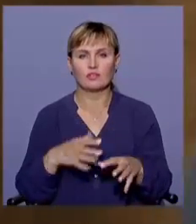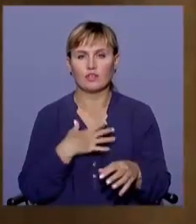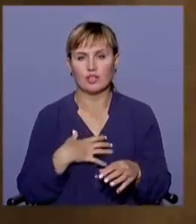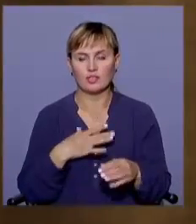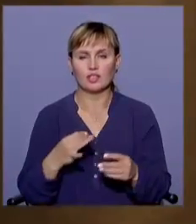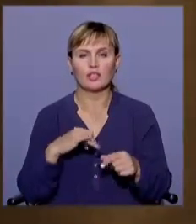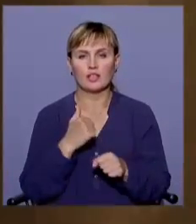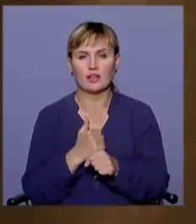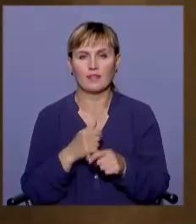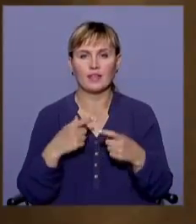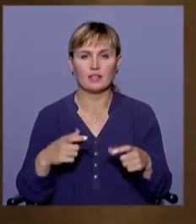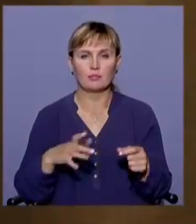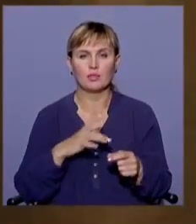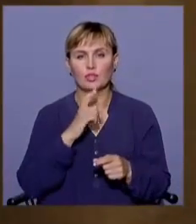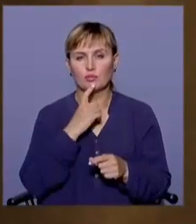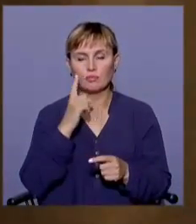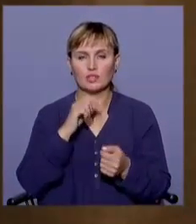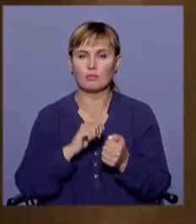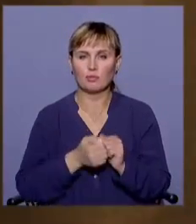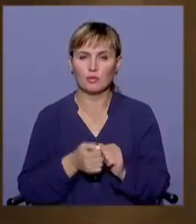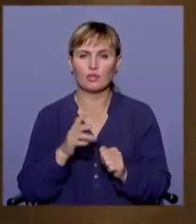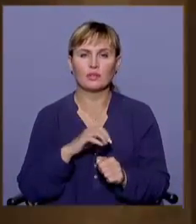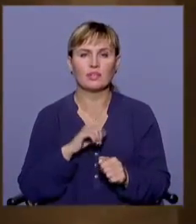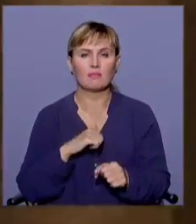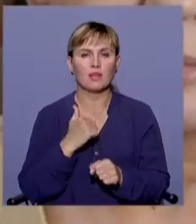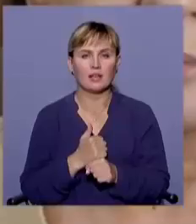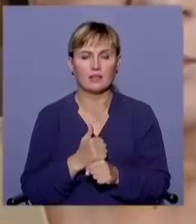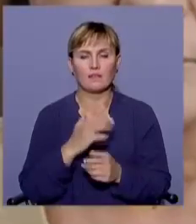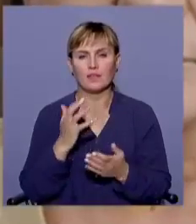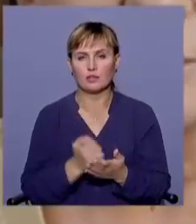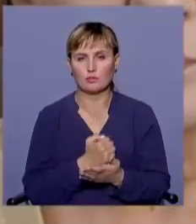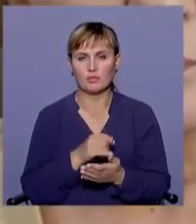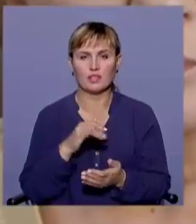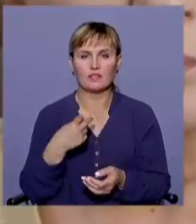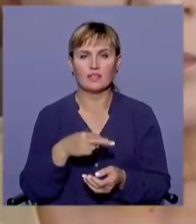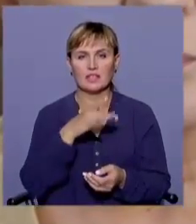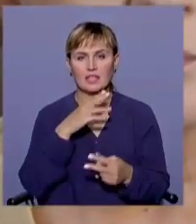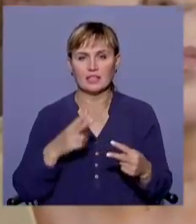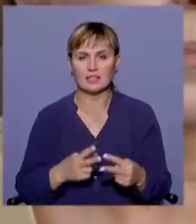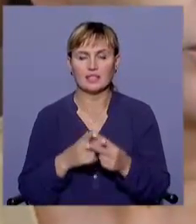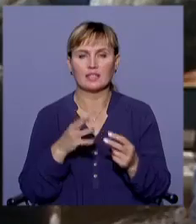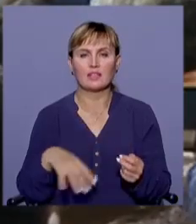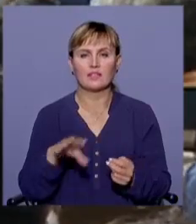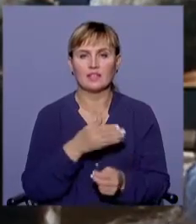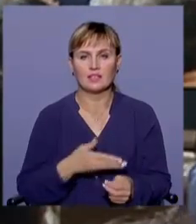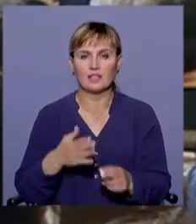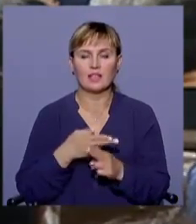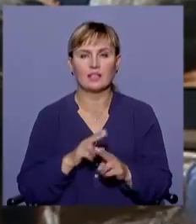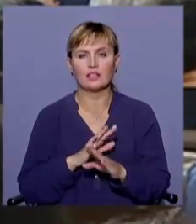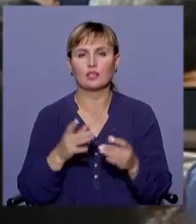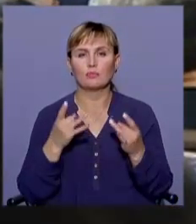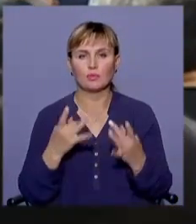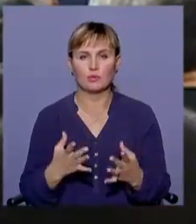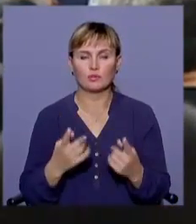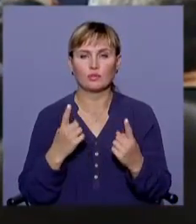главного экзамена. Он был трудным, запоминающимся, но самое главное – успешным. Ведь 20-летие столицы для всех нас – это не просто круглая